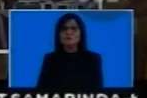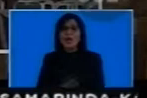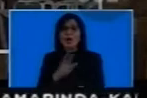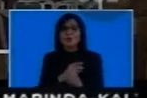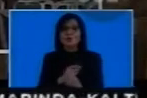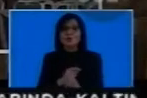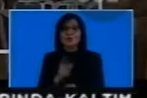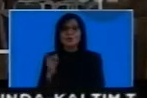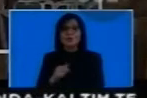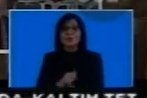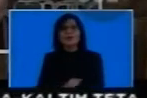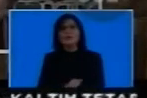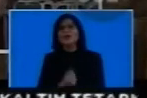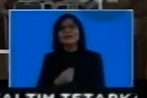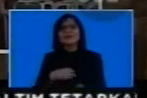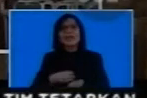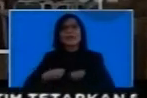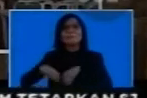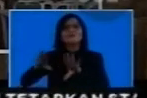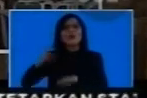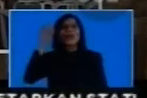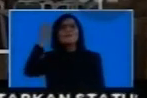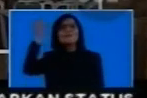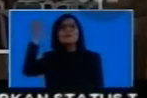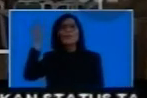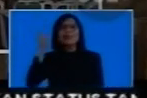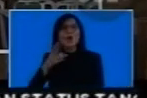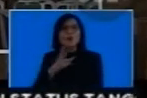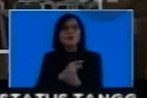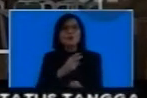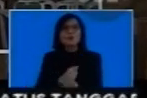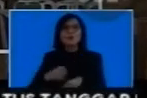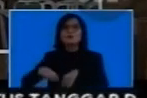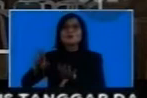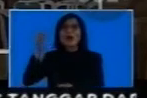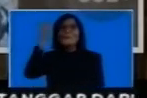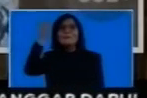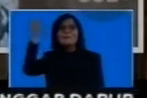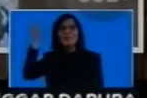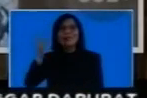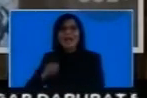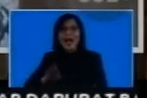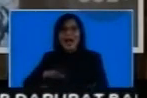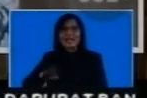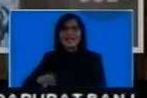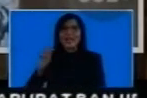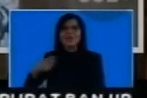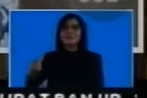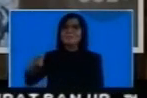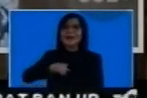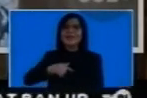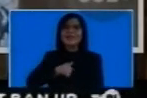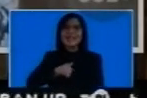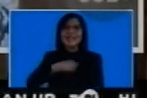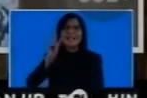diri saya adalah I'm a dream seller. Saya penjual mimpi. Guru-guru itu penjual mimpi. Anak-anak harus membayar saya